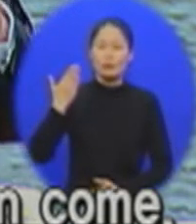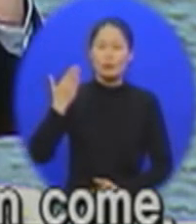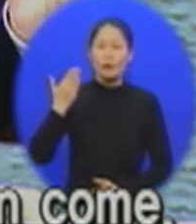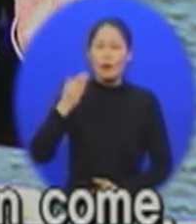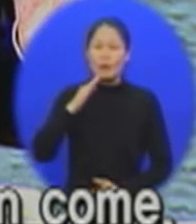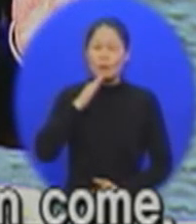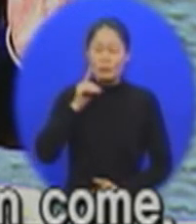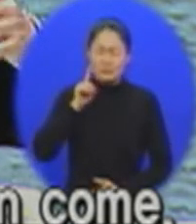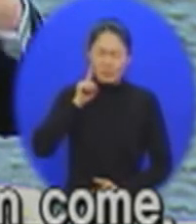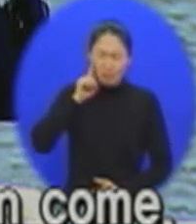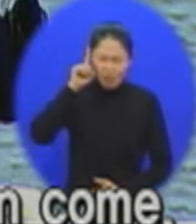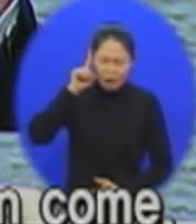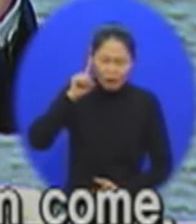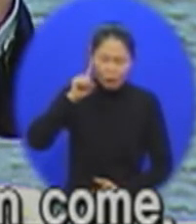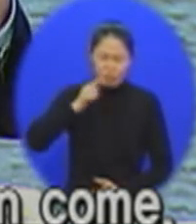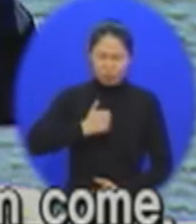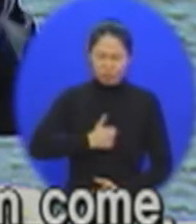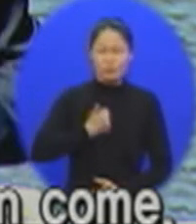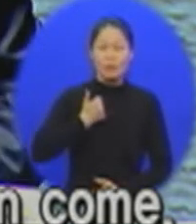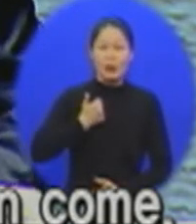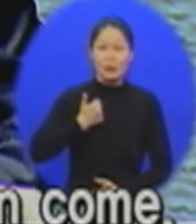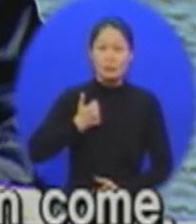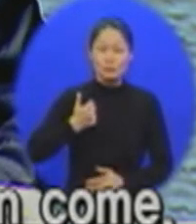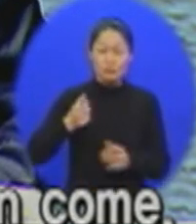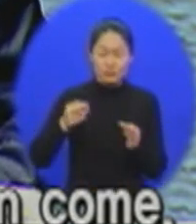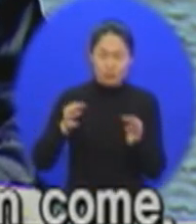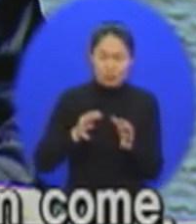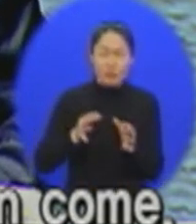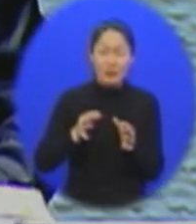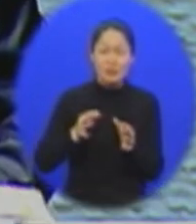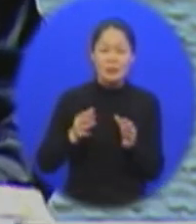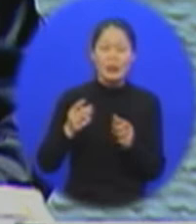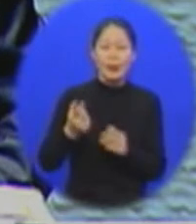너무 짜증나고 분노하는 순간이 거둡니다